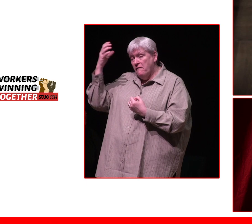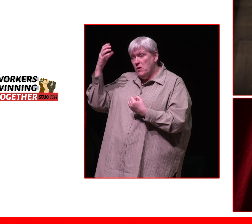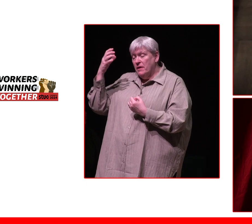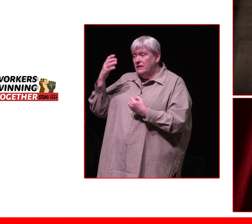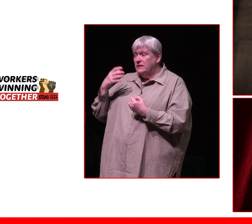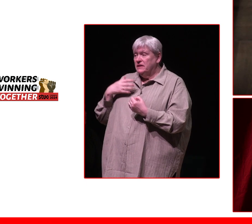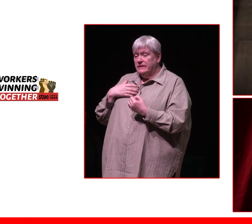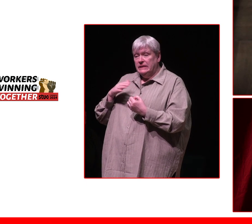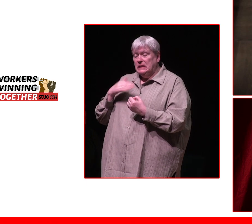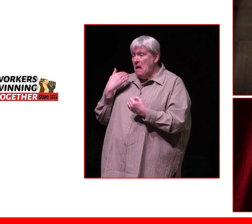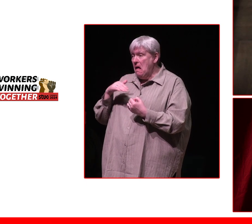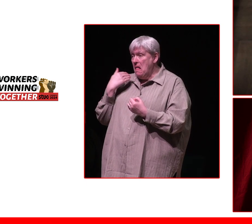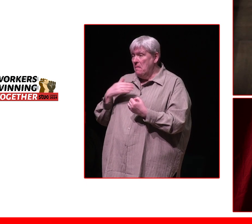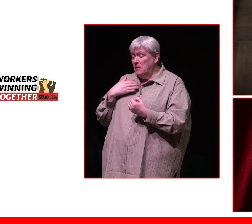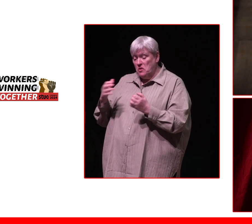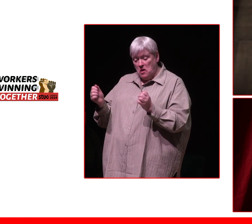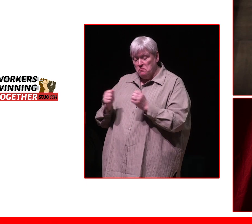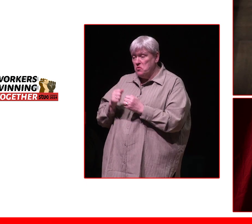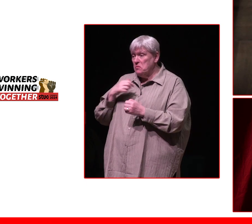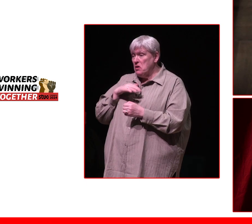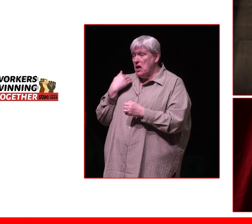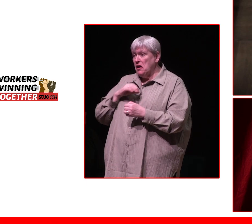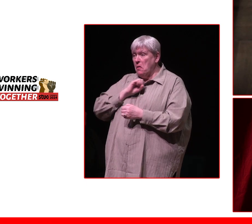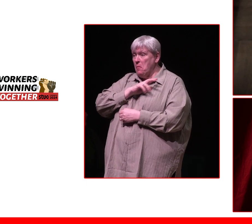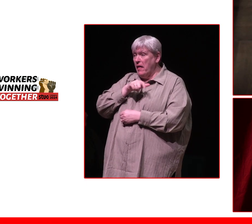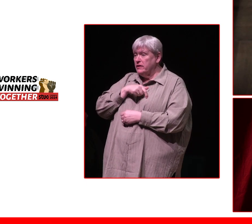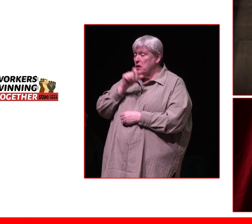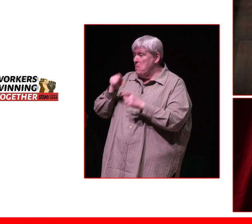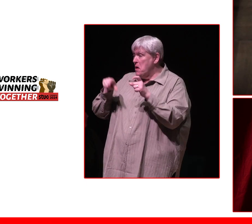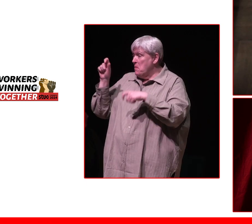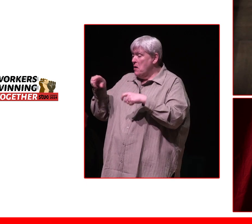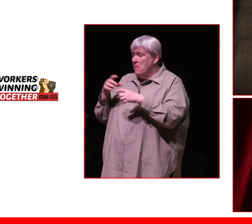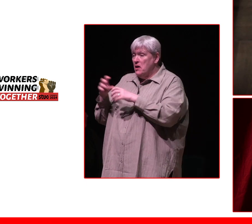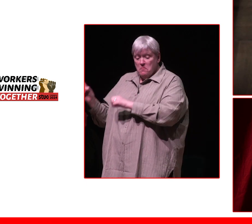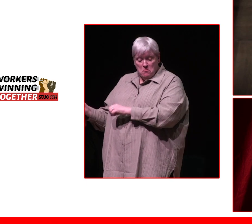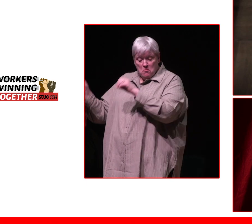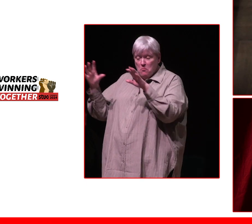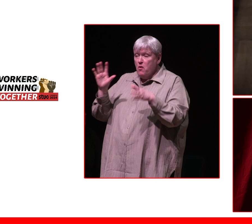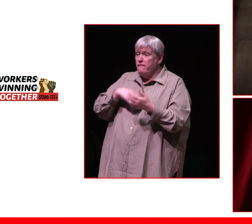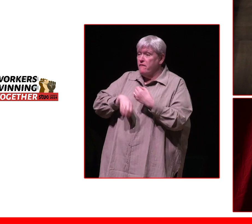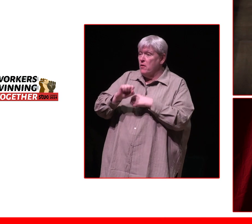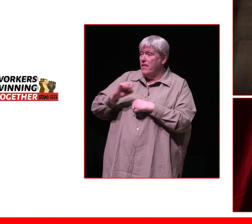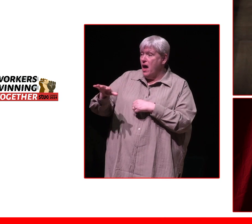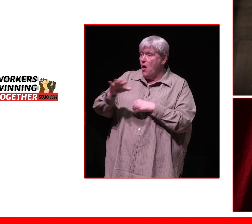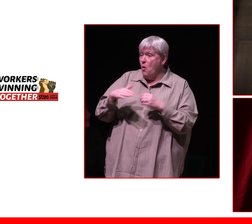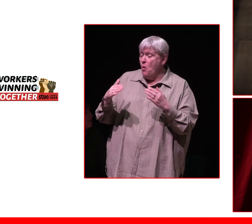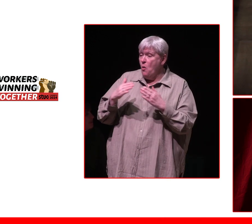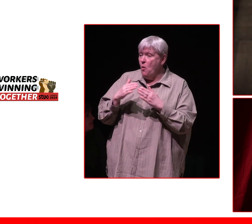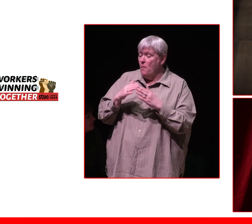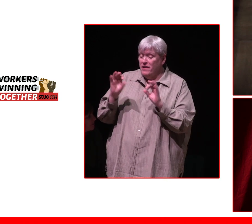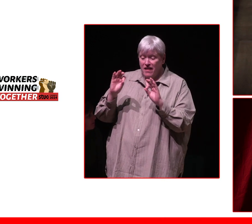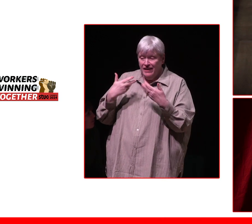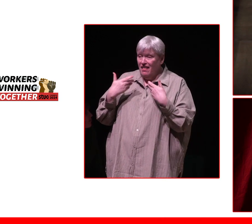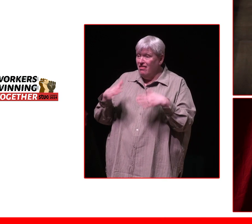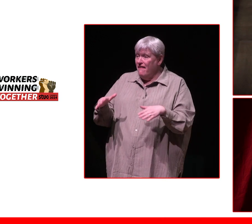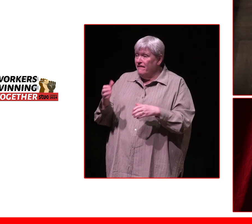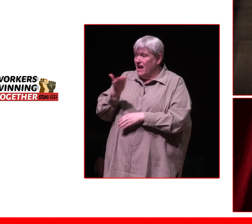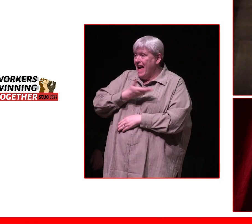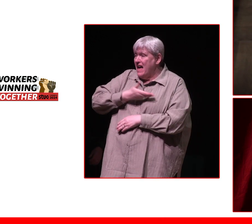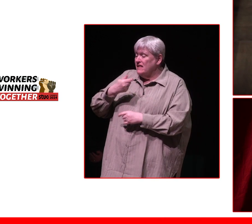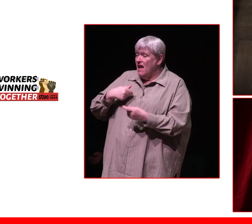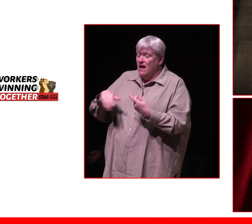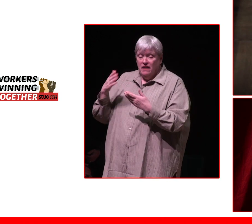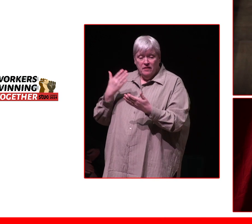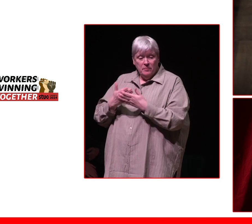in killing Palestinian people and displacing them from their town. There's nothing left in Gaza, and about